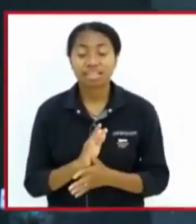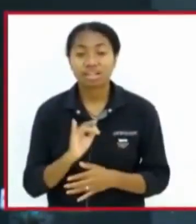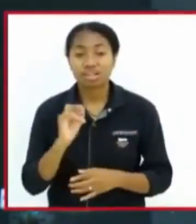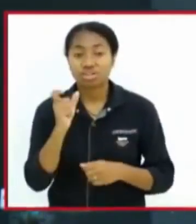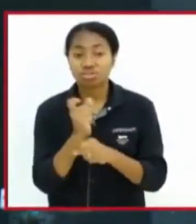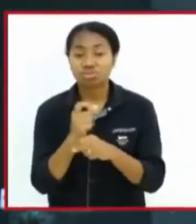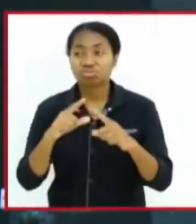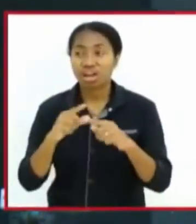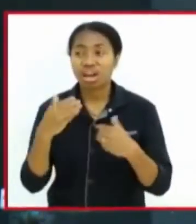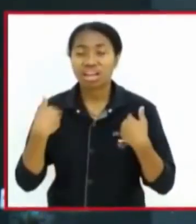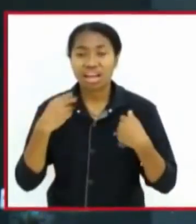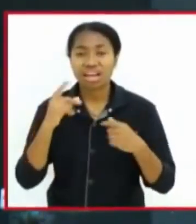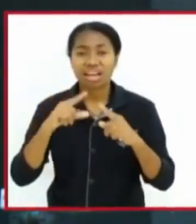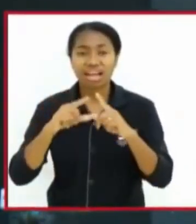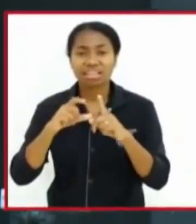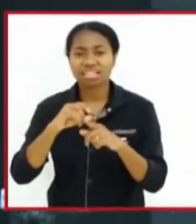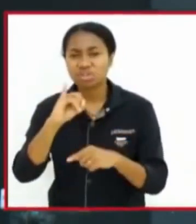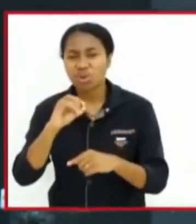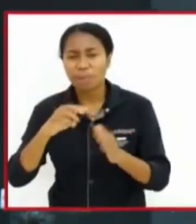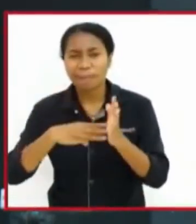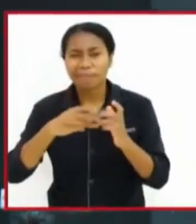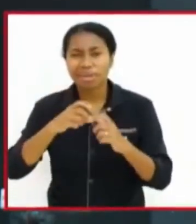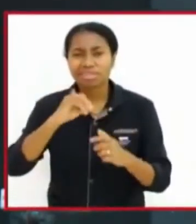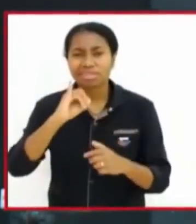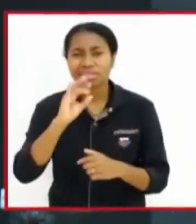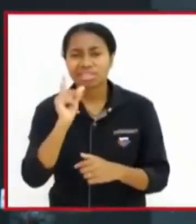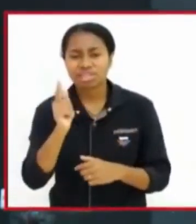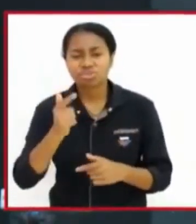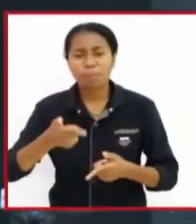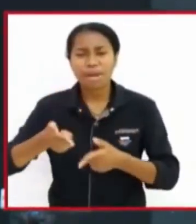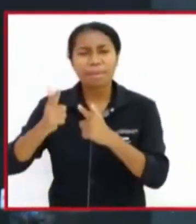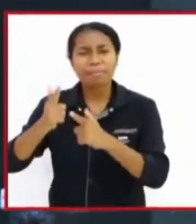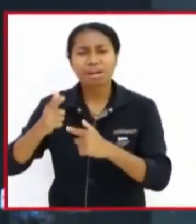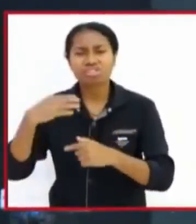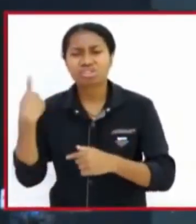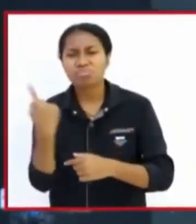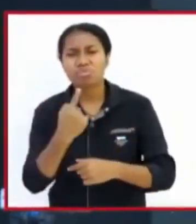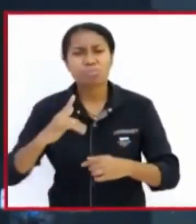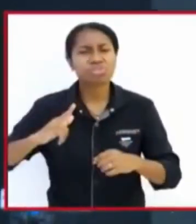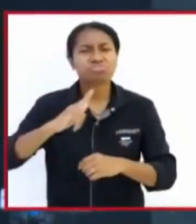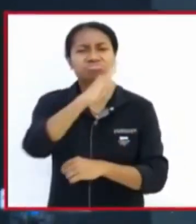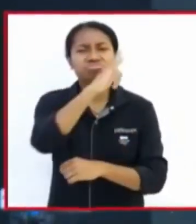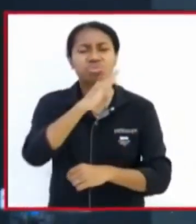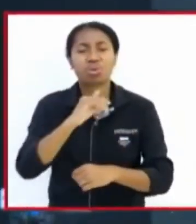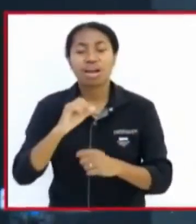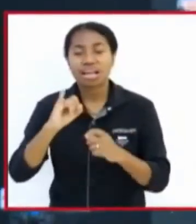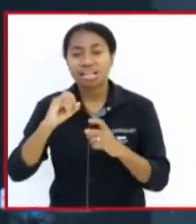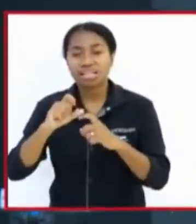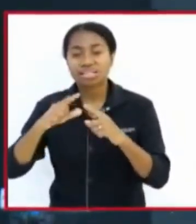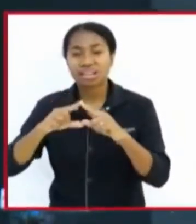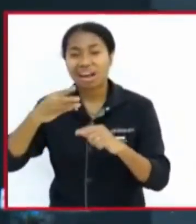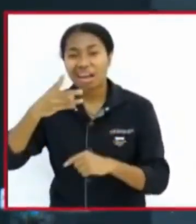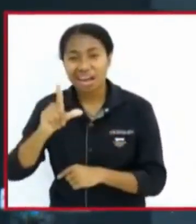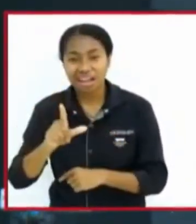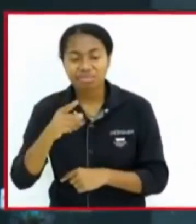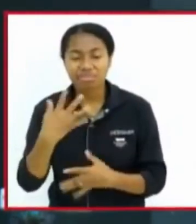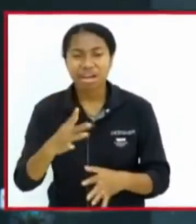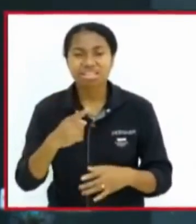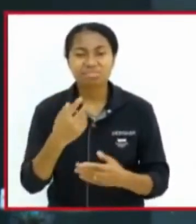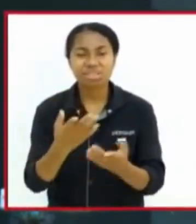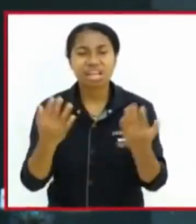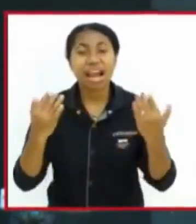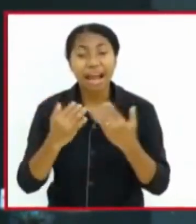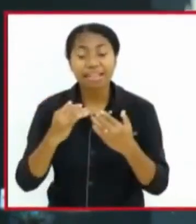radio Mesir mengumumkan beberapa keberhasilan mereka menembak jatuh beberapa pesawat tempur Israel maka rakyat Mesir